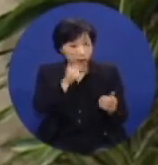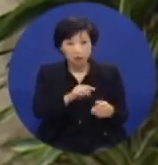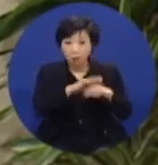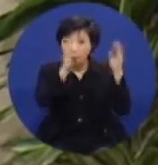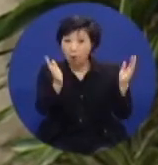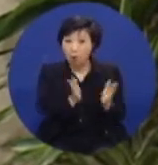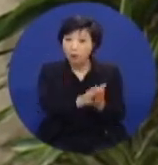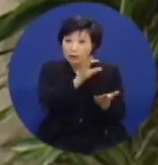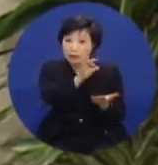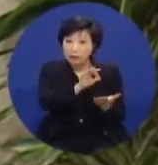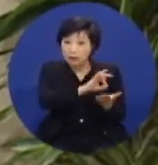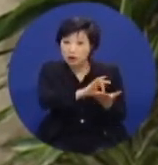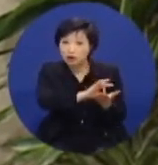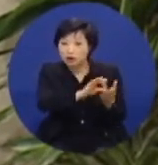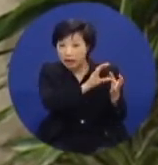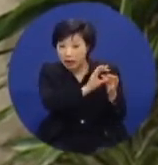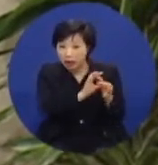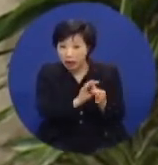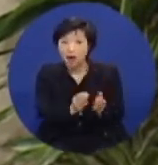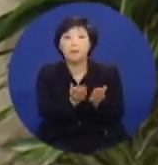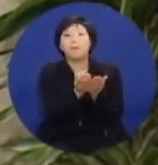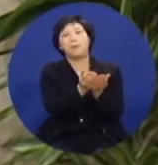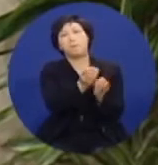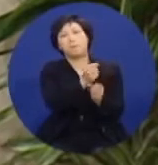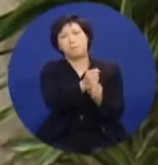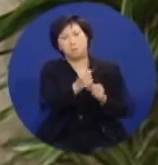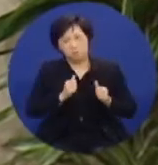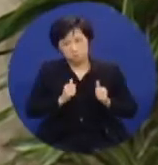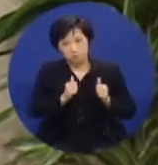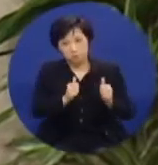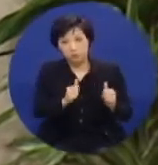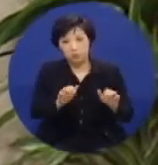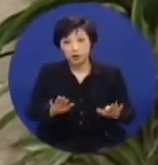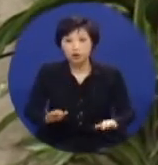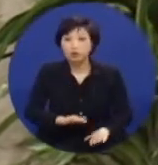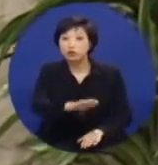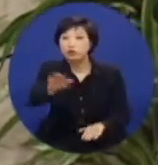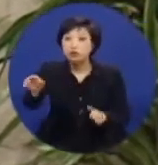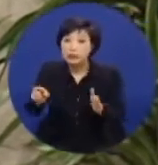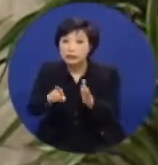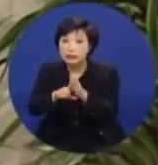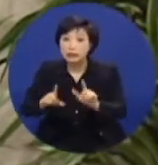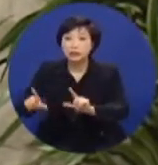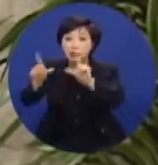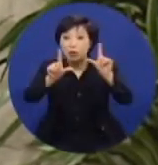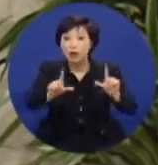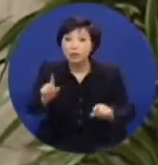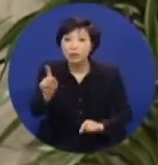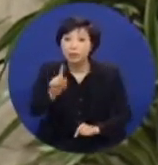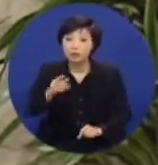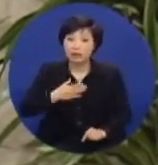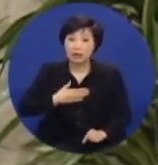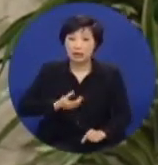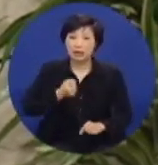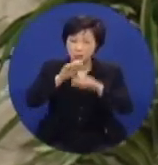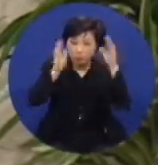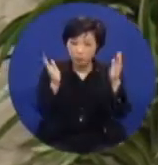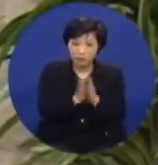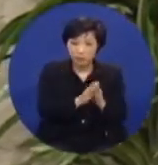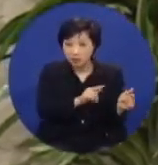짜야 줘 방주를 진구 요거 우리 신앙생활을 며 내다 가지 모든